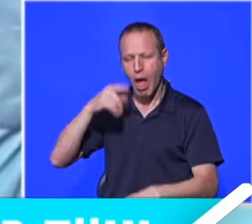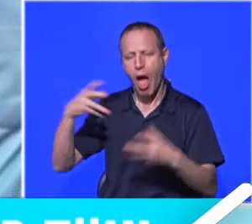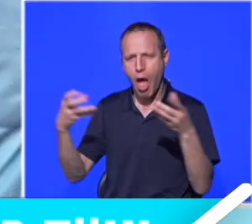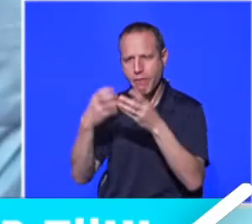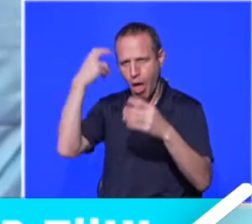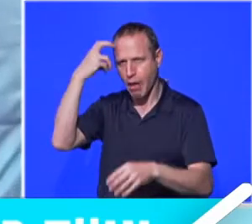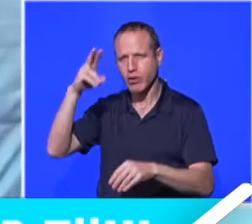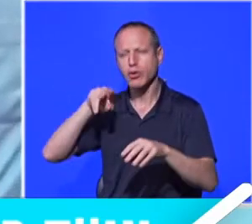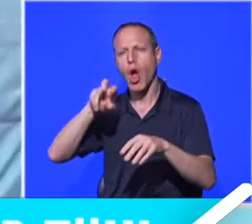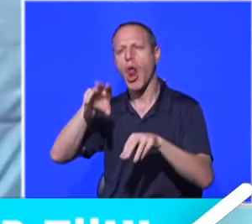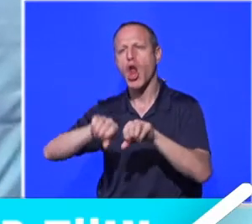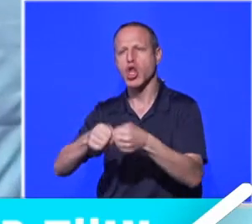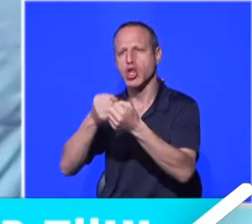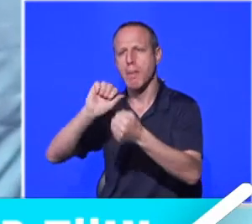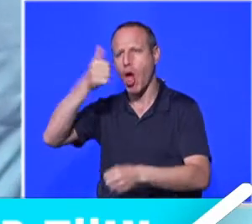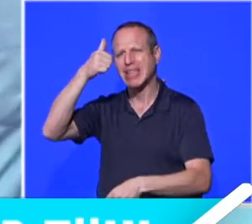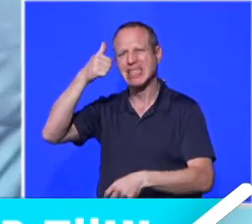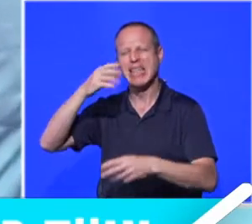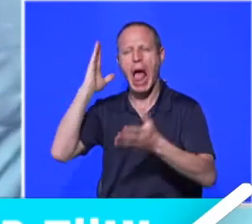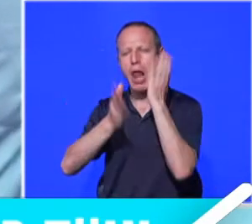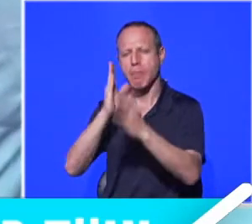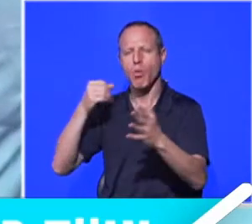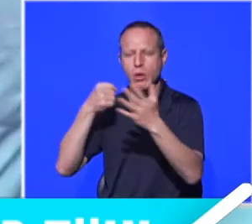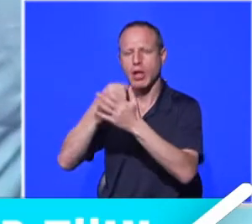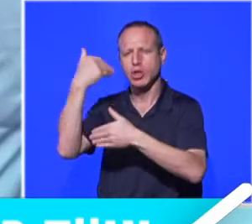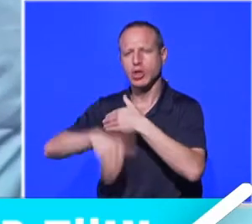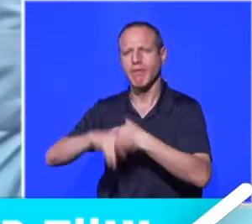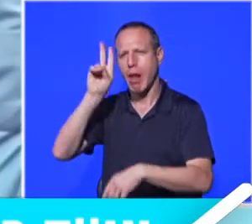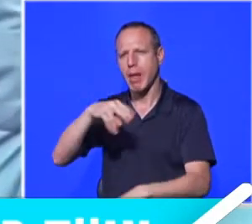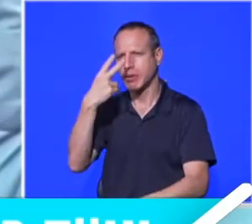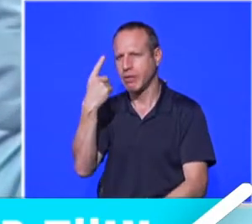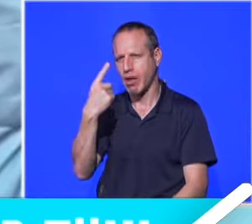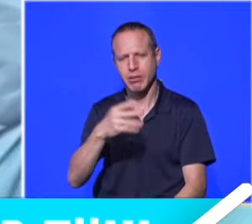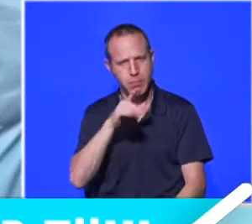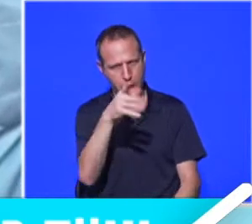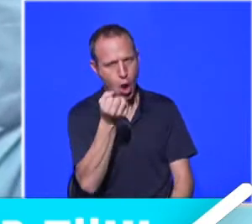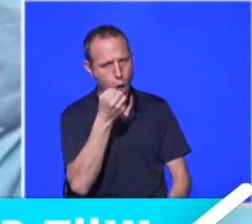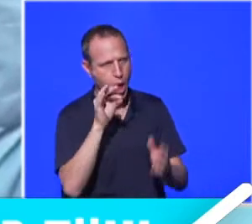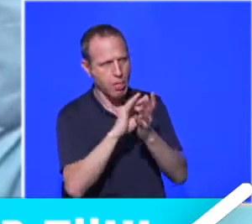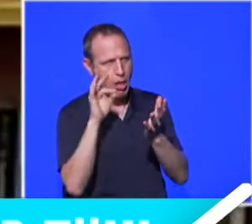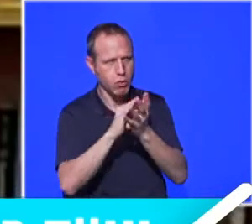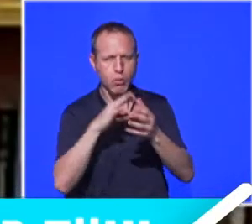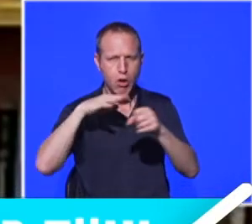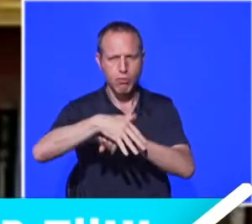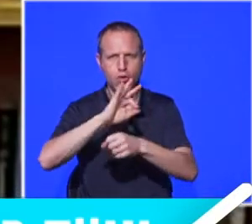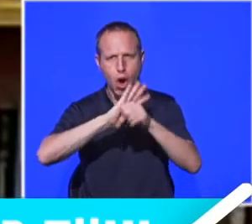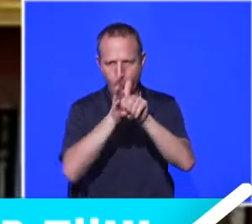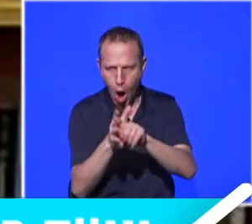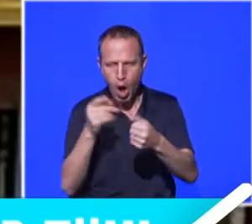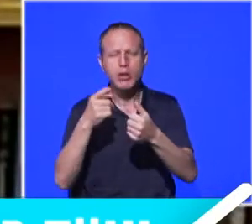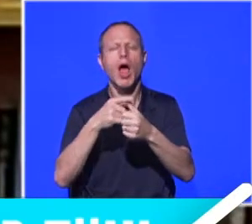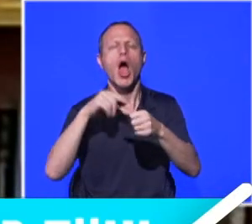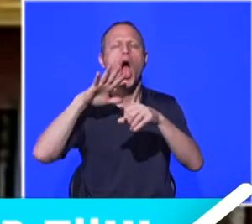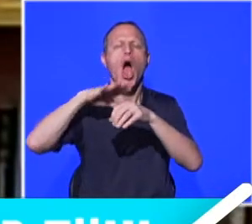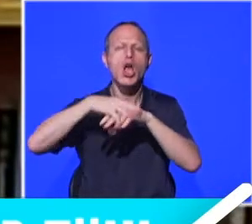הולכת לשבור את שיא האלימות עד סוף שנת 2021. אם אתה לוקח כנתון את ההשפעות של הקורונה, ההשפעות של